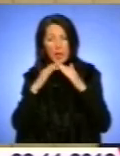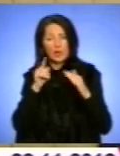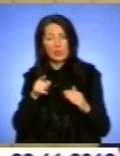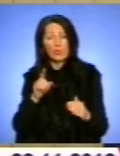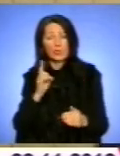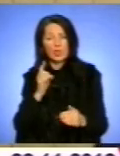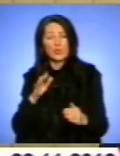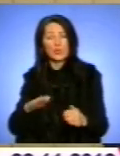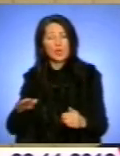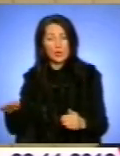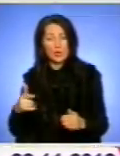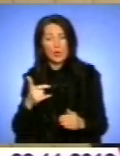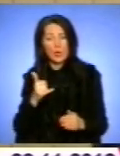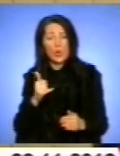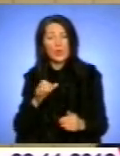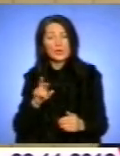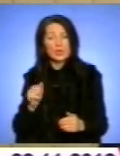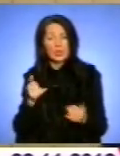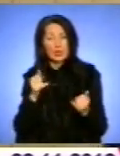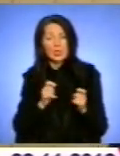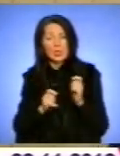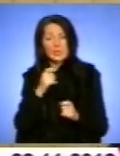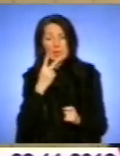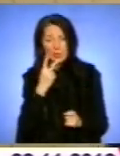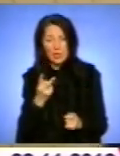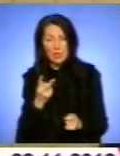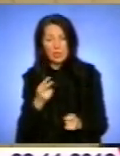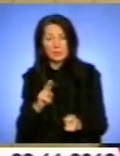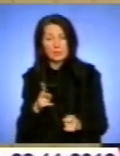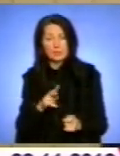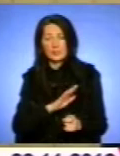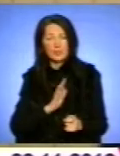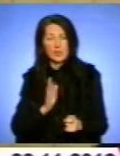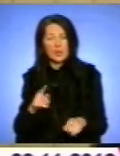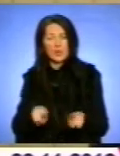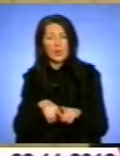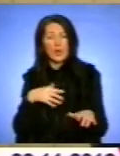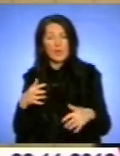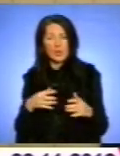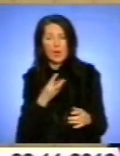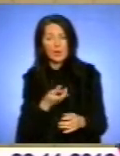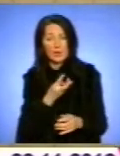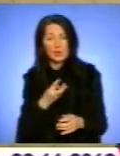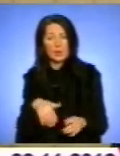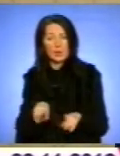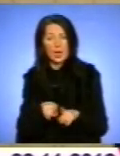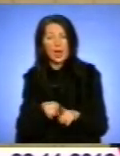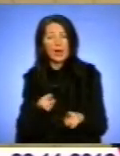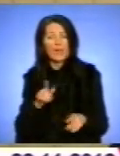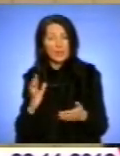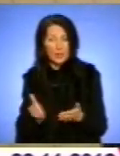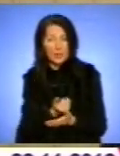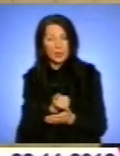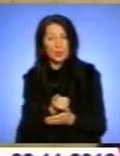дитячому садочку в Гусятині. Ну і сьогоднішня сесія, як ви бачили, як вона не була такою хвилюючою, емоційною, все-таки вона нам